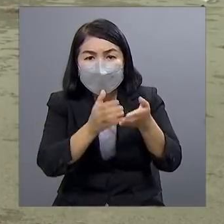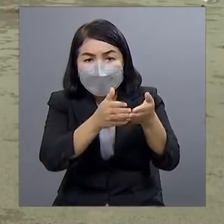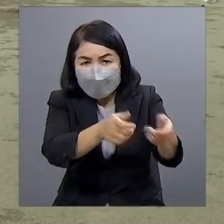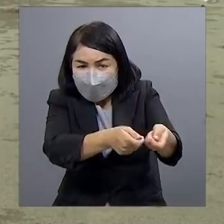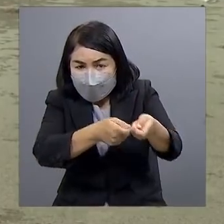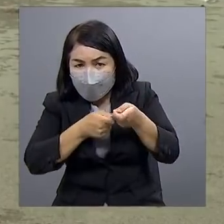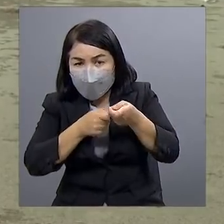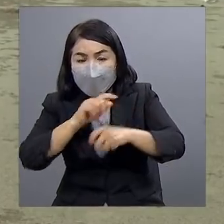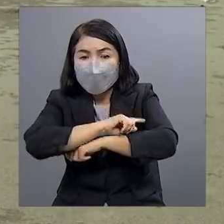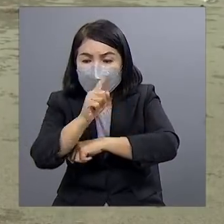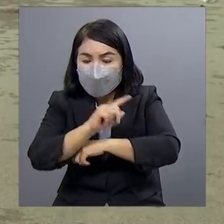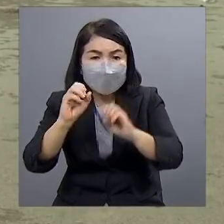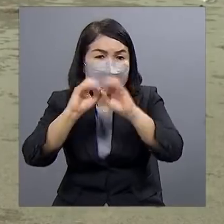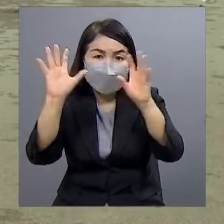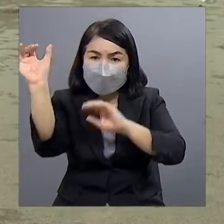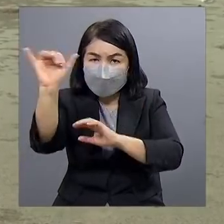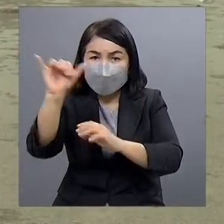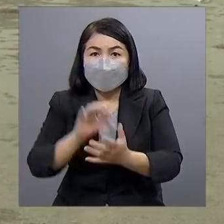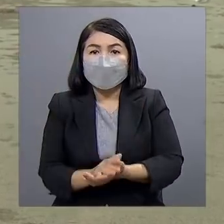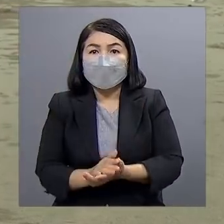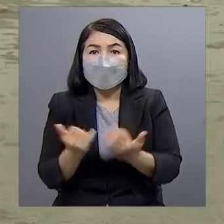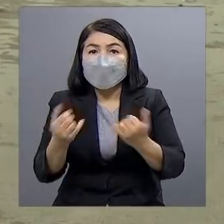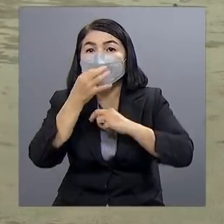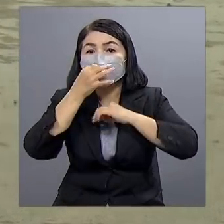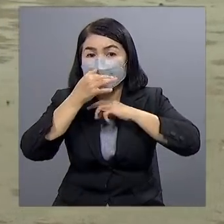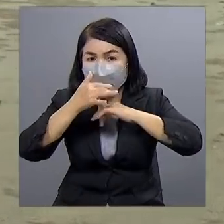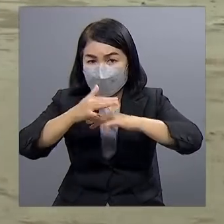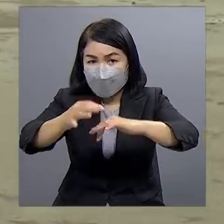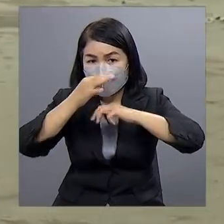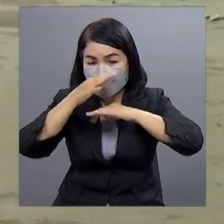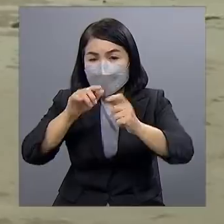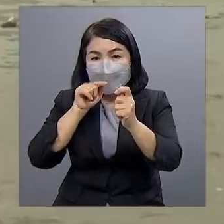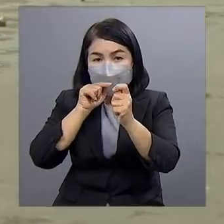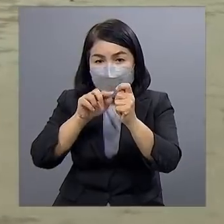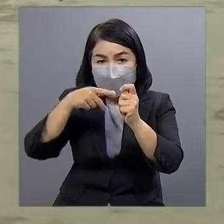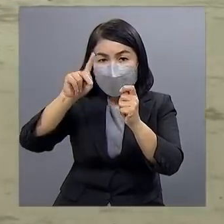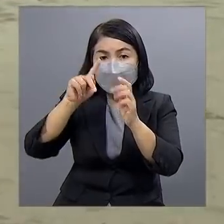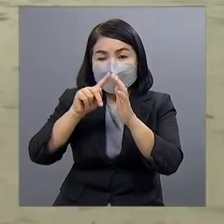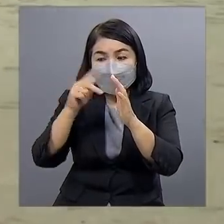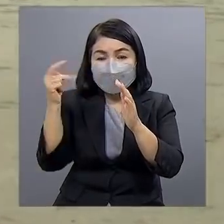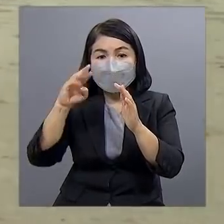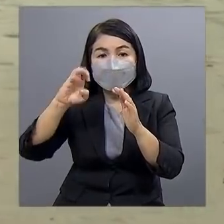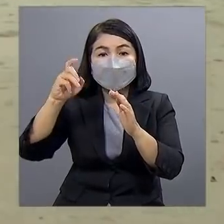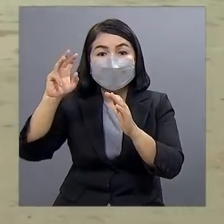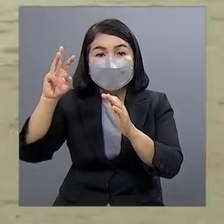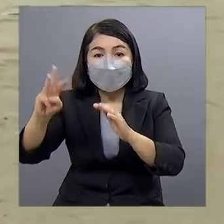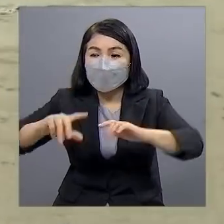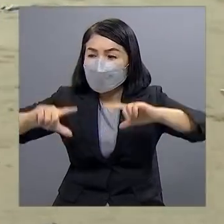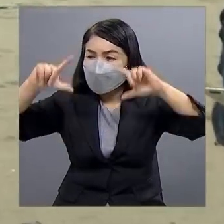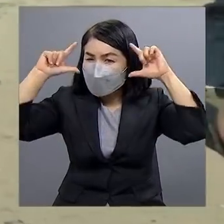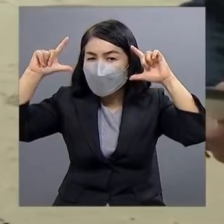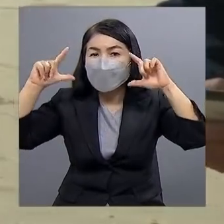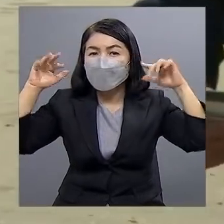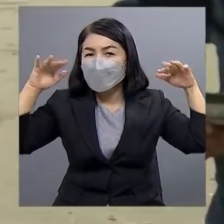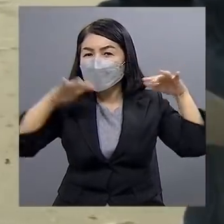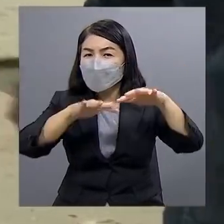บริเวณนี้ก็คือชายหาดในพื้นที่อำเภอปทิวจังหวัดชุมพรซึ่งขึ้นชื่อและได้ชื่อว่าเป็นชาย